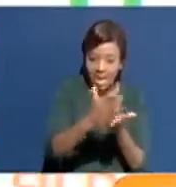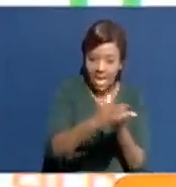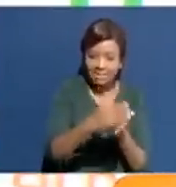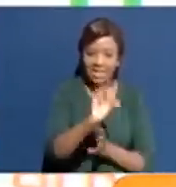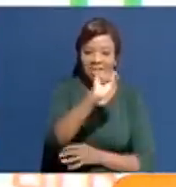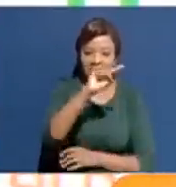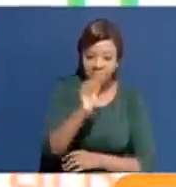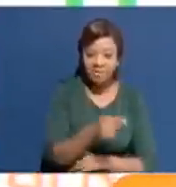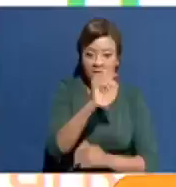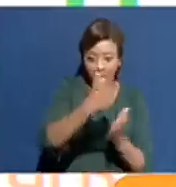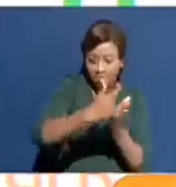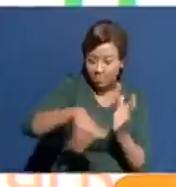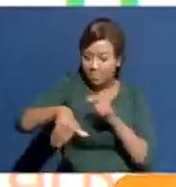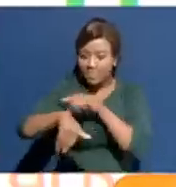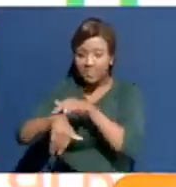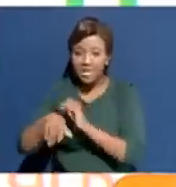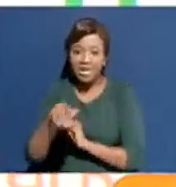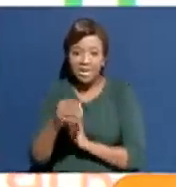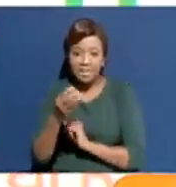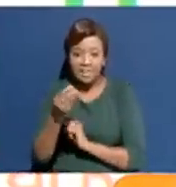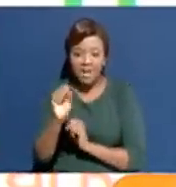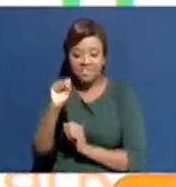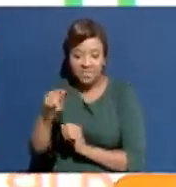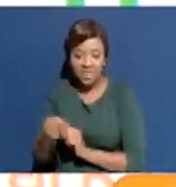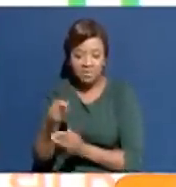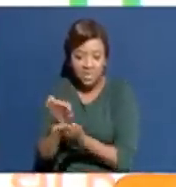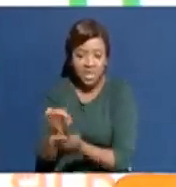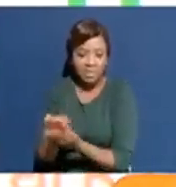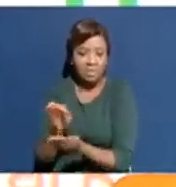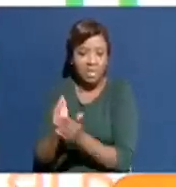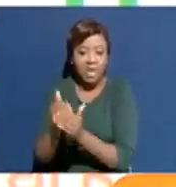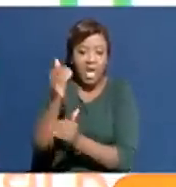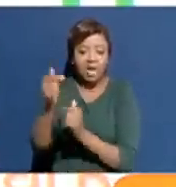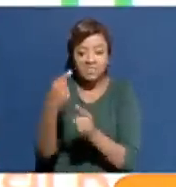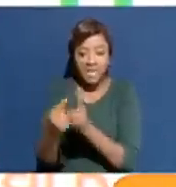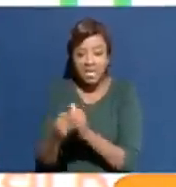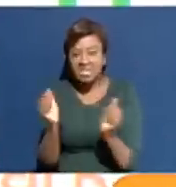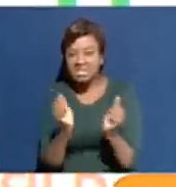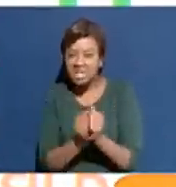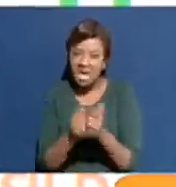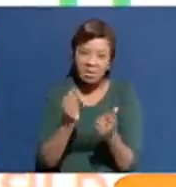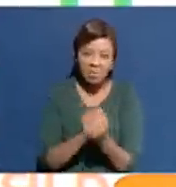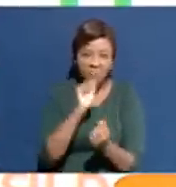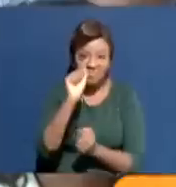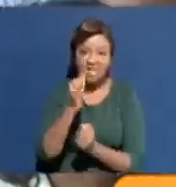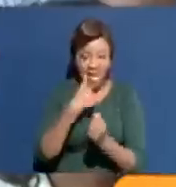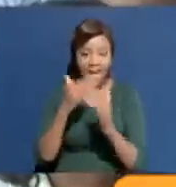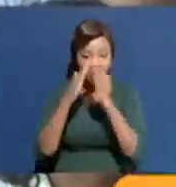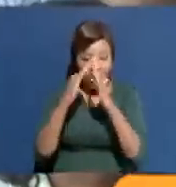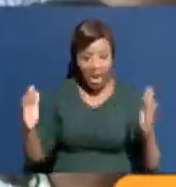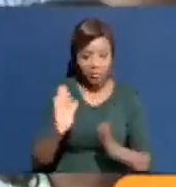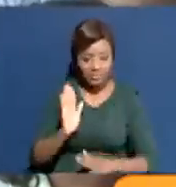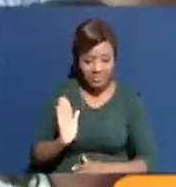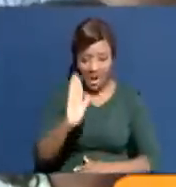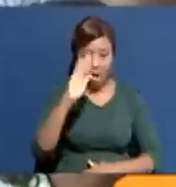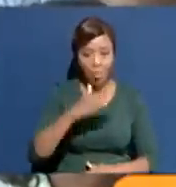kulipa mortgage hiyo 1500 baada ya miaka 10-15 ako na nyumba ambayo ni yake.